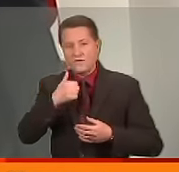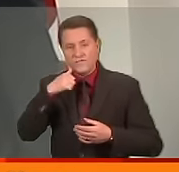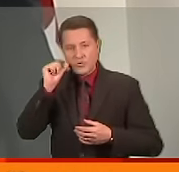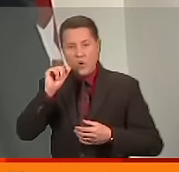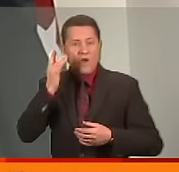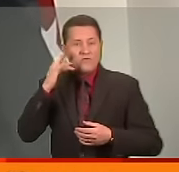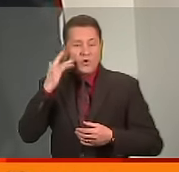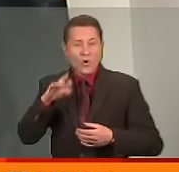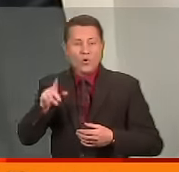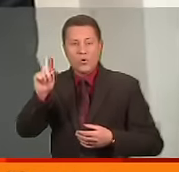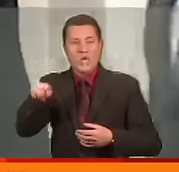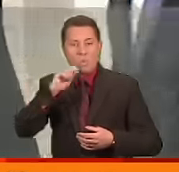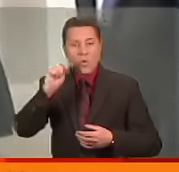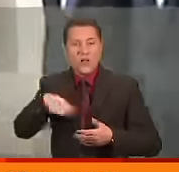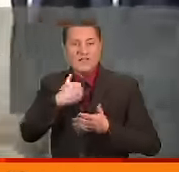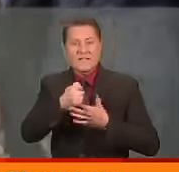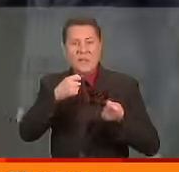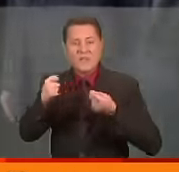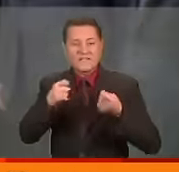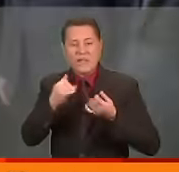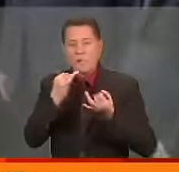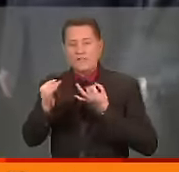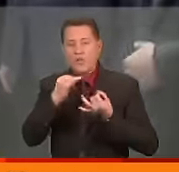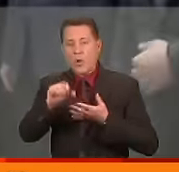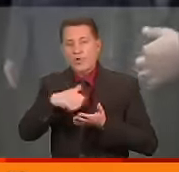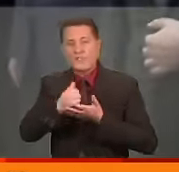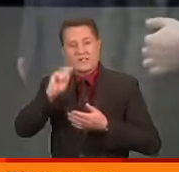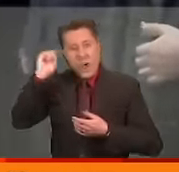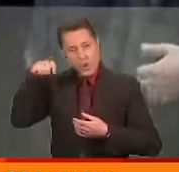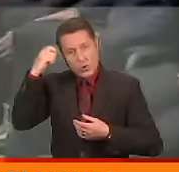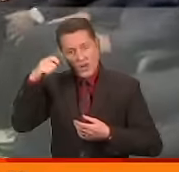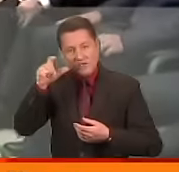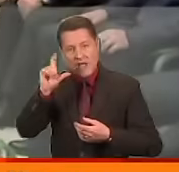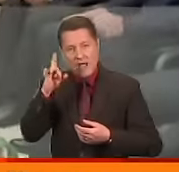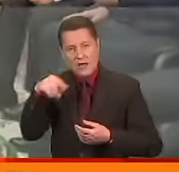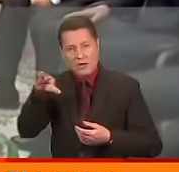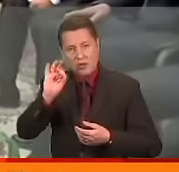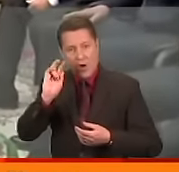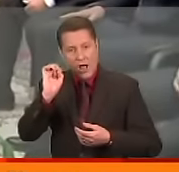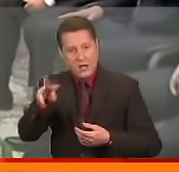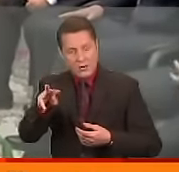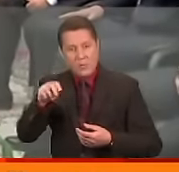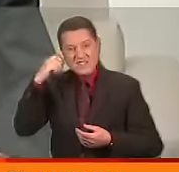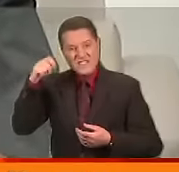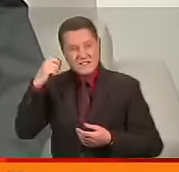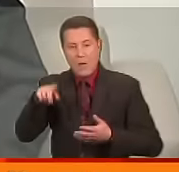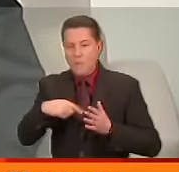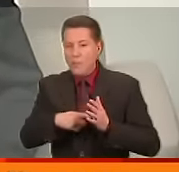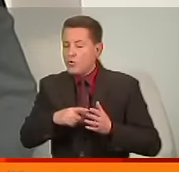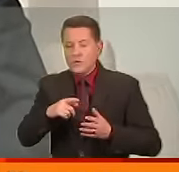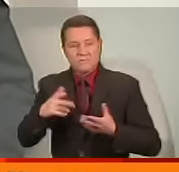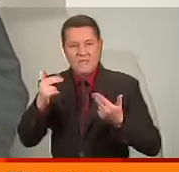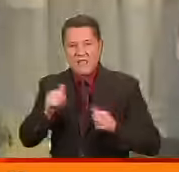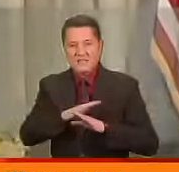Там український президент поспілкувався із очільником Туреччини Реджепом Ердоганом. Той заявив, що Стамбул не визнаватиме